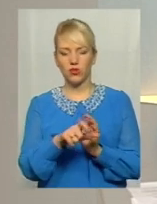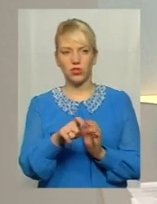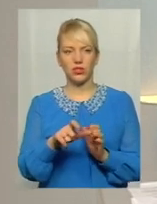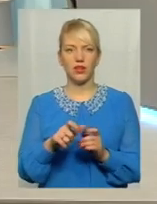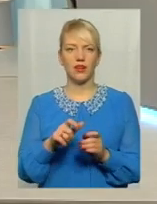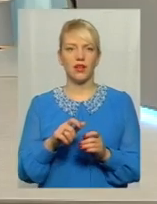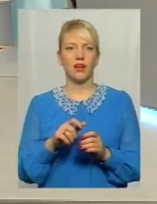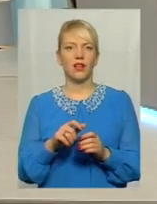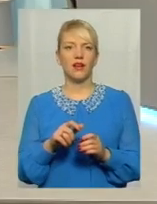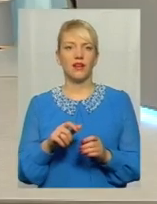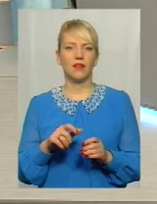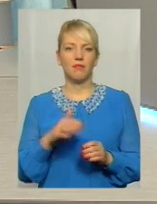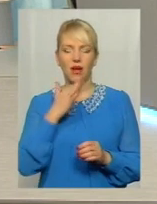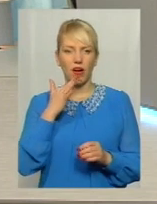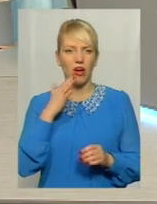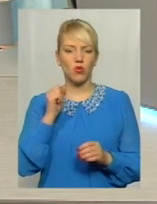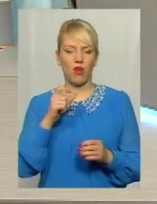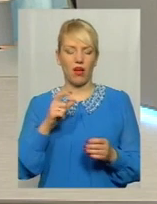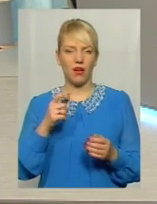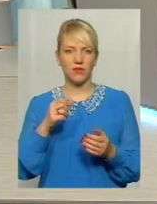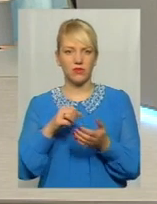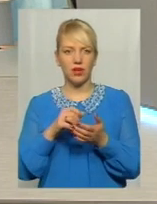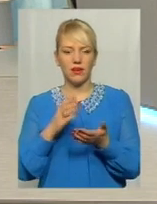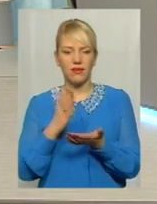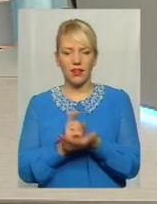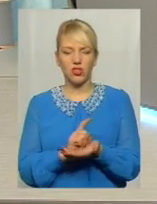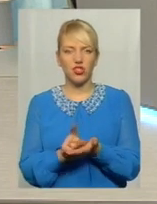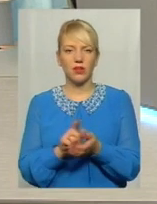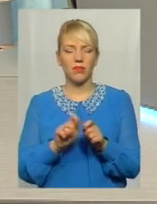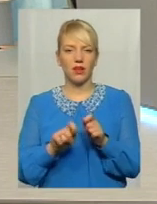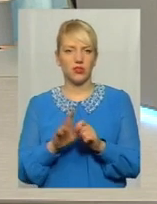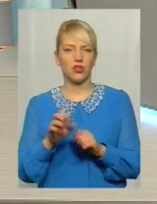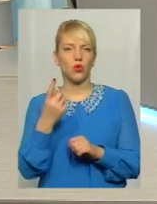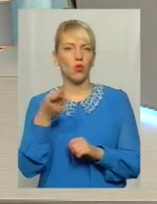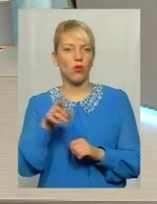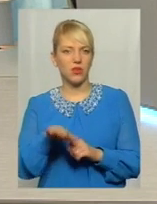оснащений тільки один. Як так сталося взагалі, що в нас було більше раніше